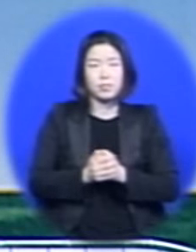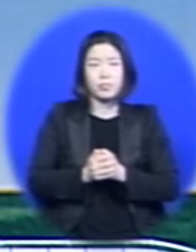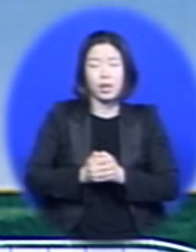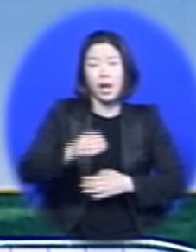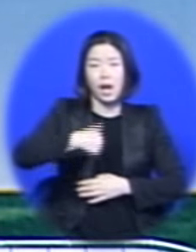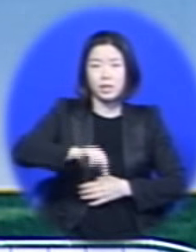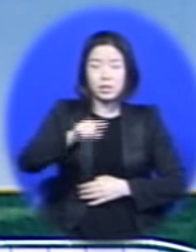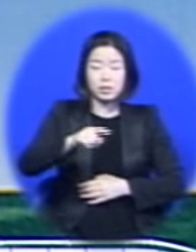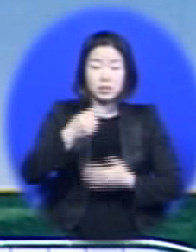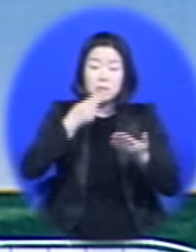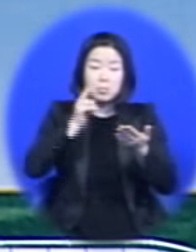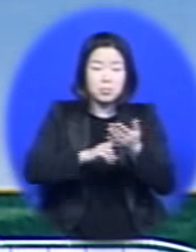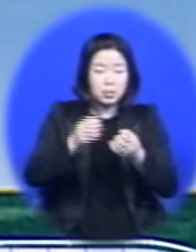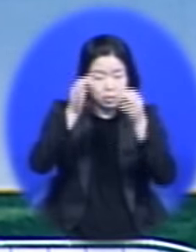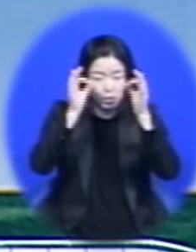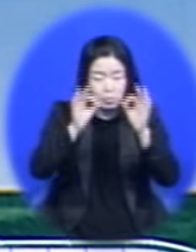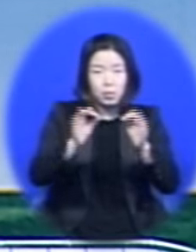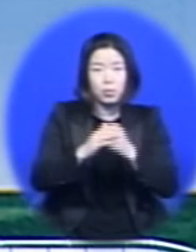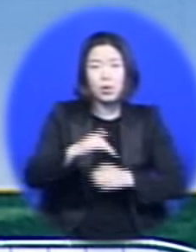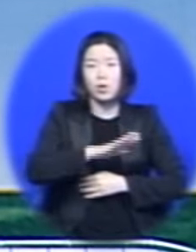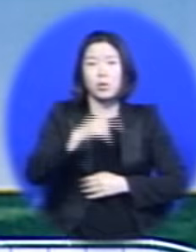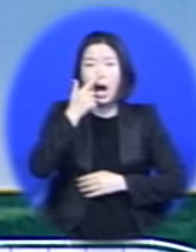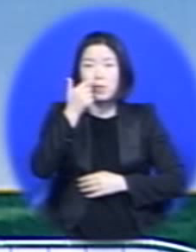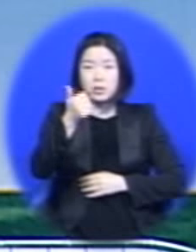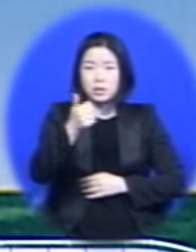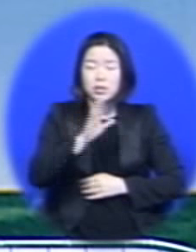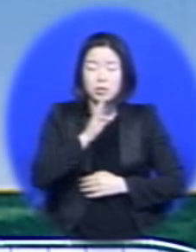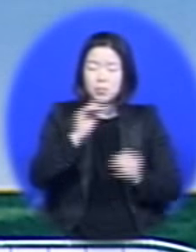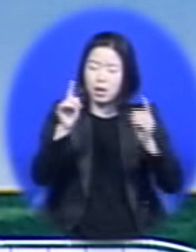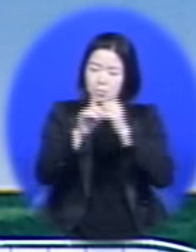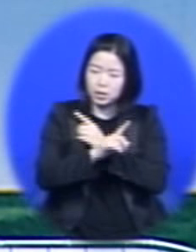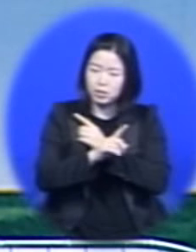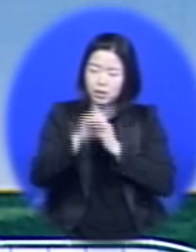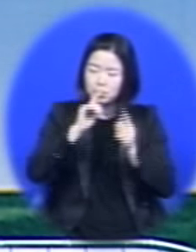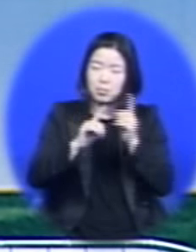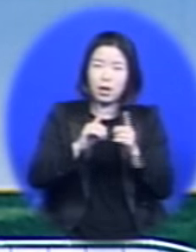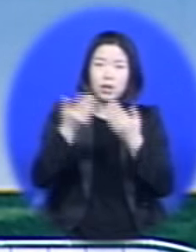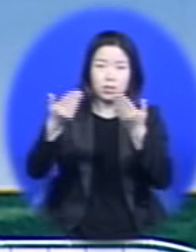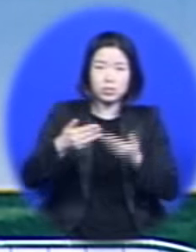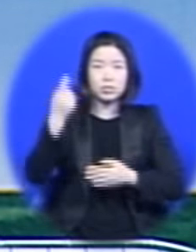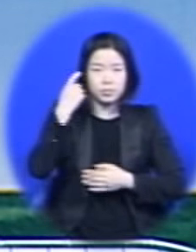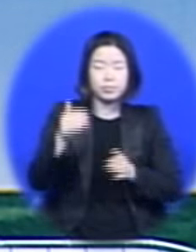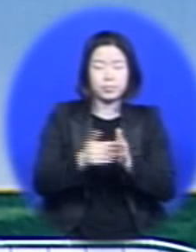아들이 그 편지를 보고 우리 아버지가 정말 변했다고 하는 이야기를 했다고 그랬어요.